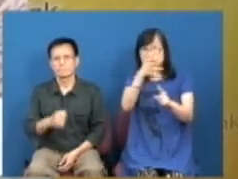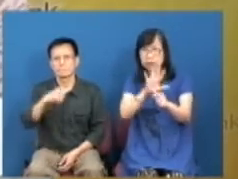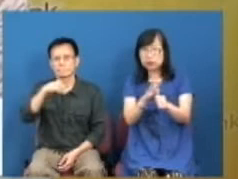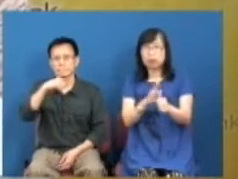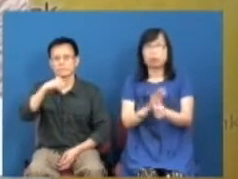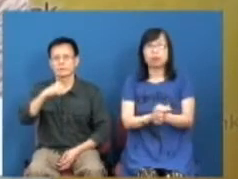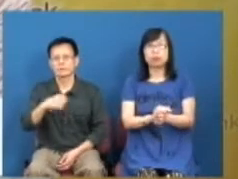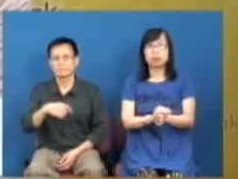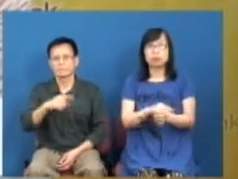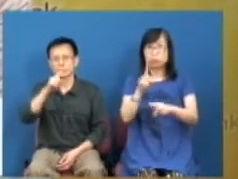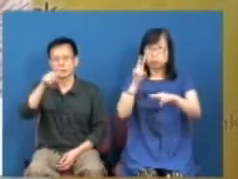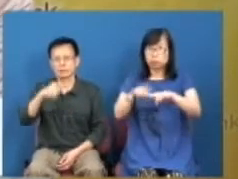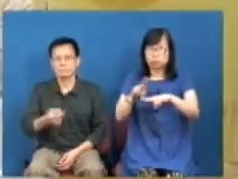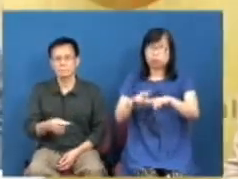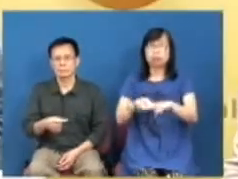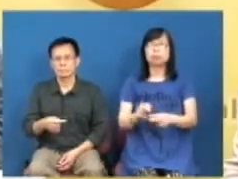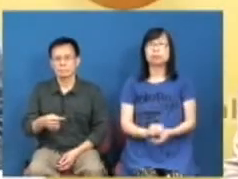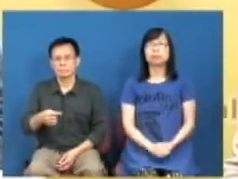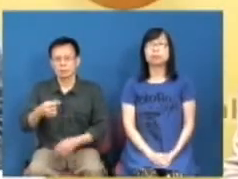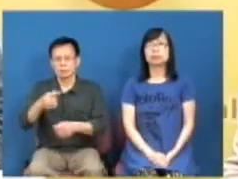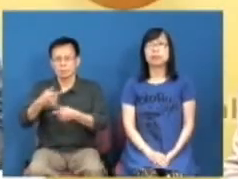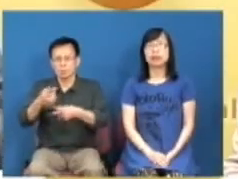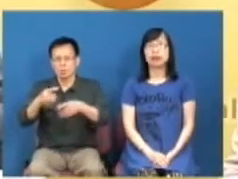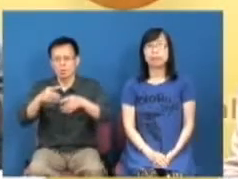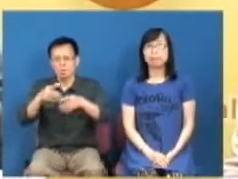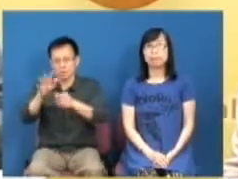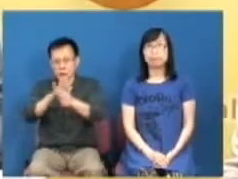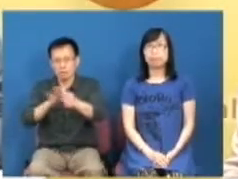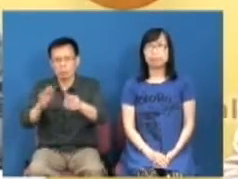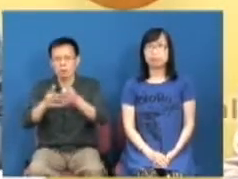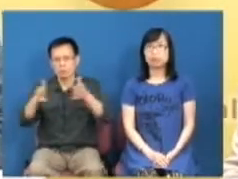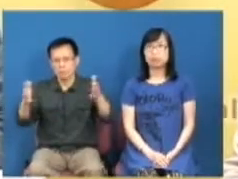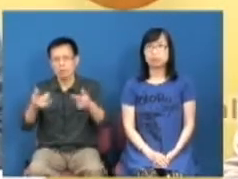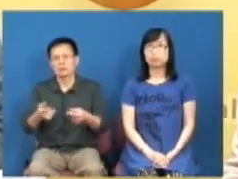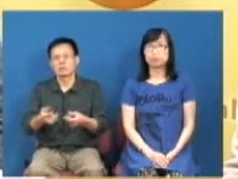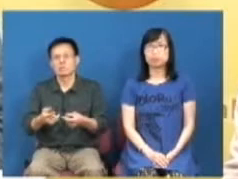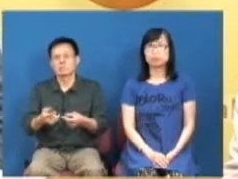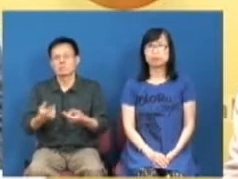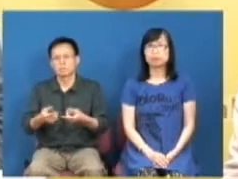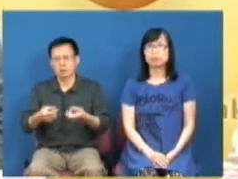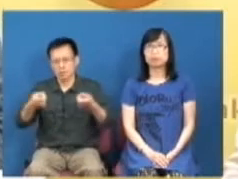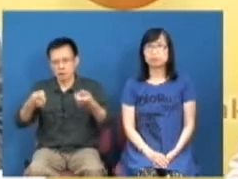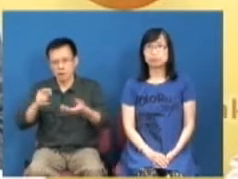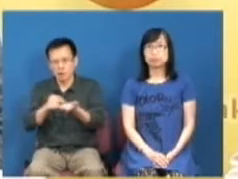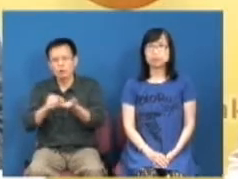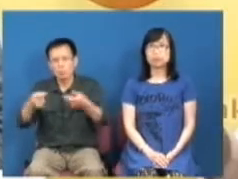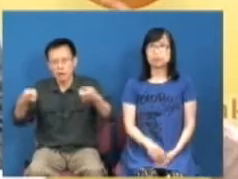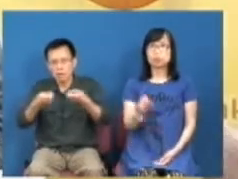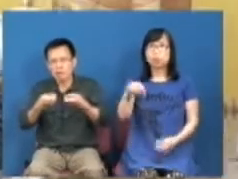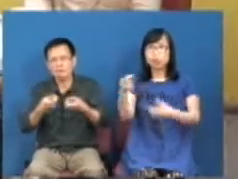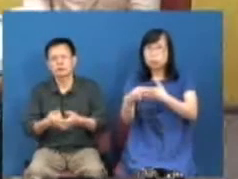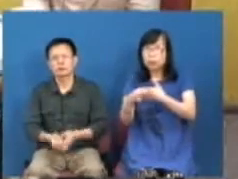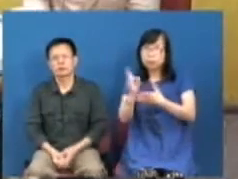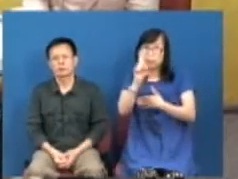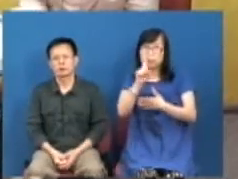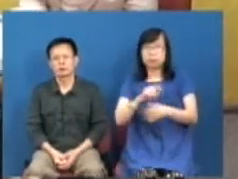邊啊。 係啊，所以嗰邊影響尤其是大啲添啦，同埋個因為個距離真係都幾近嘅， 係咯，最近邊